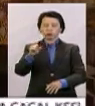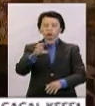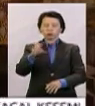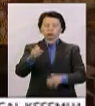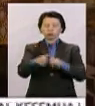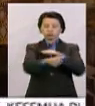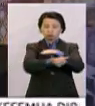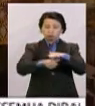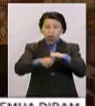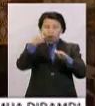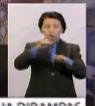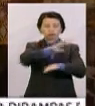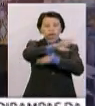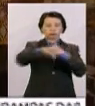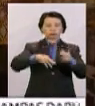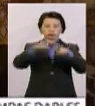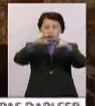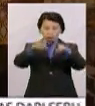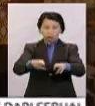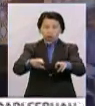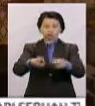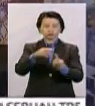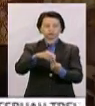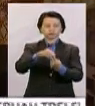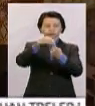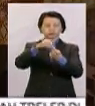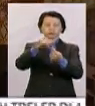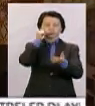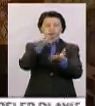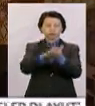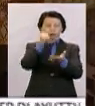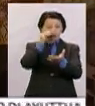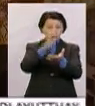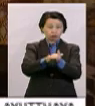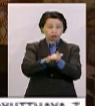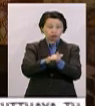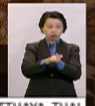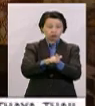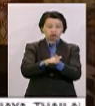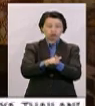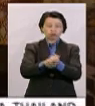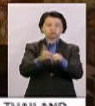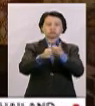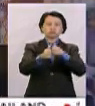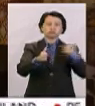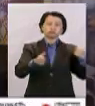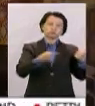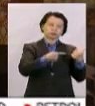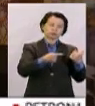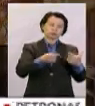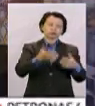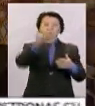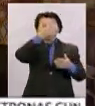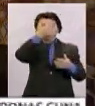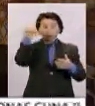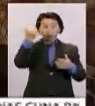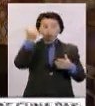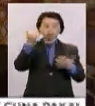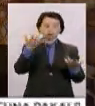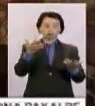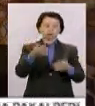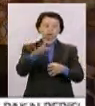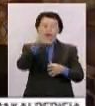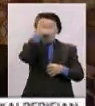perlindungan asas kepada semua rakyat, terutamanya suri-suri rumah yang selalunya ketinggalan dan kadang terlupa dan terlepas